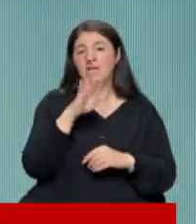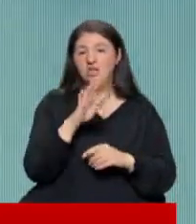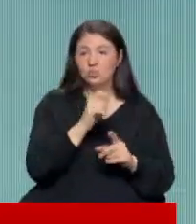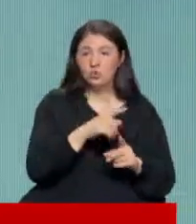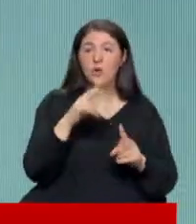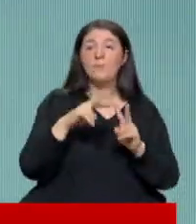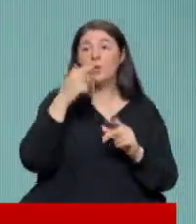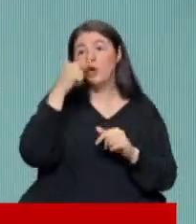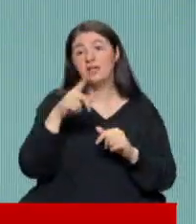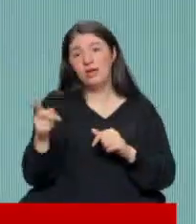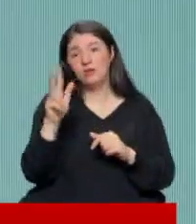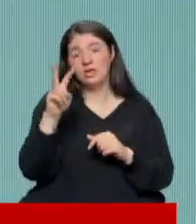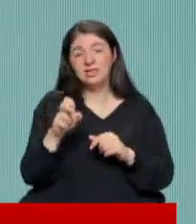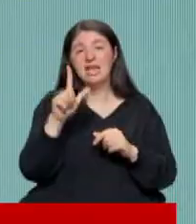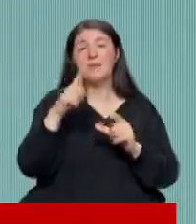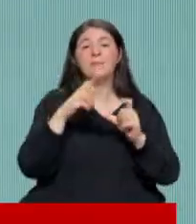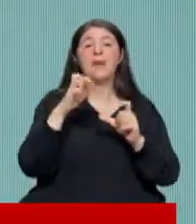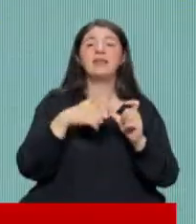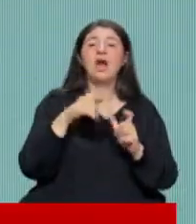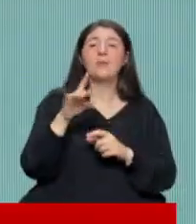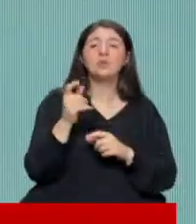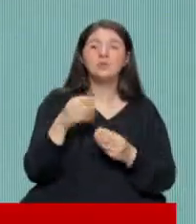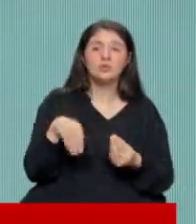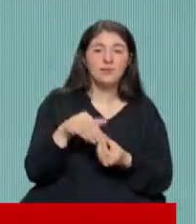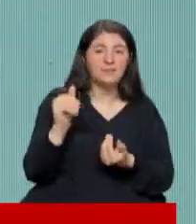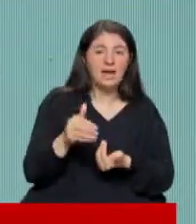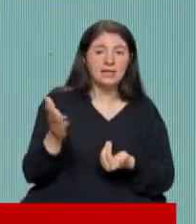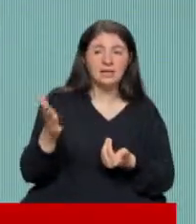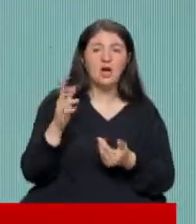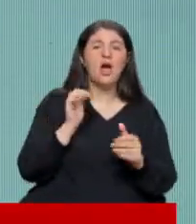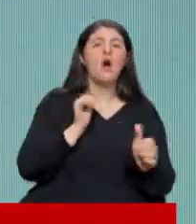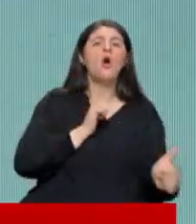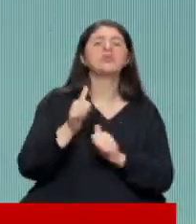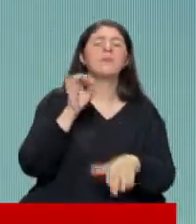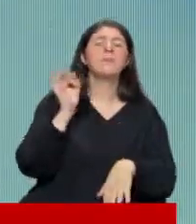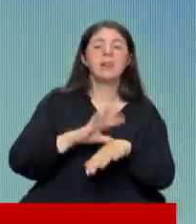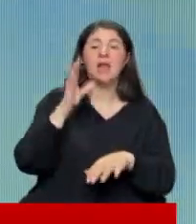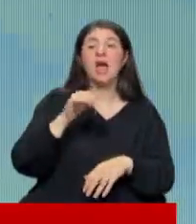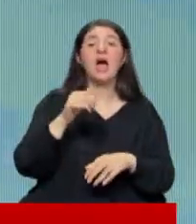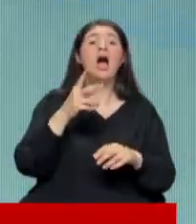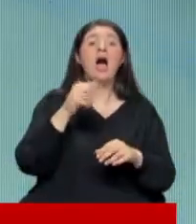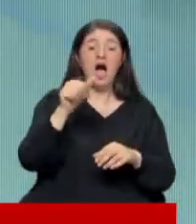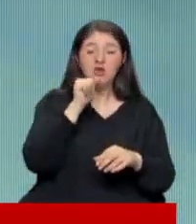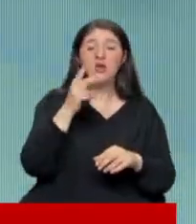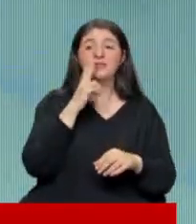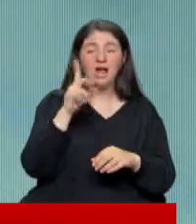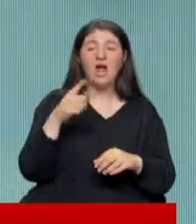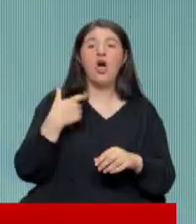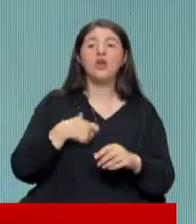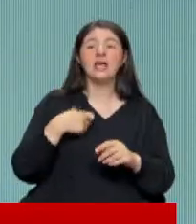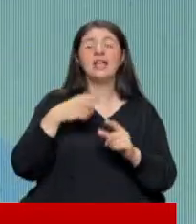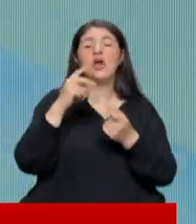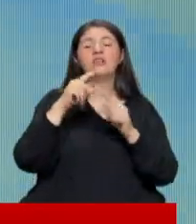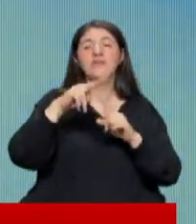kuruş motorine 38 kuruş LPG'ye 15 kuruş zam otomatik geldi alkol ve sigara özel tüketim